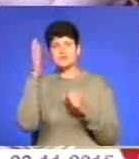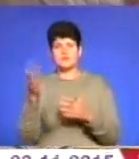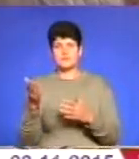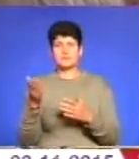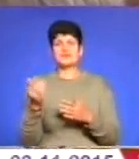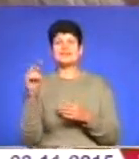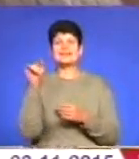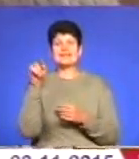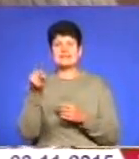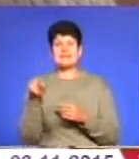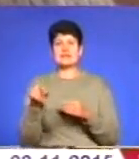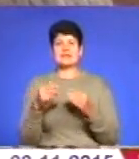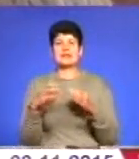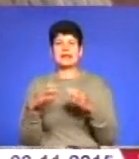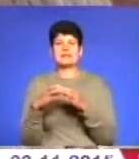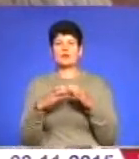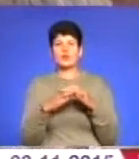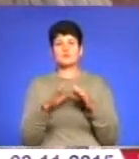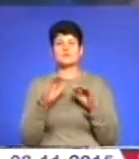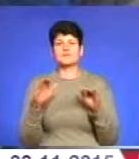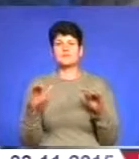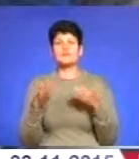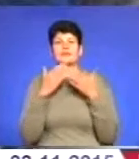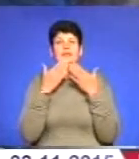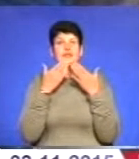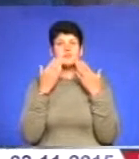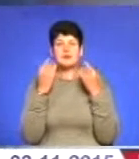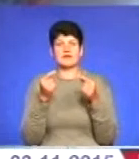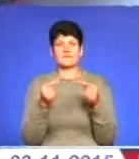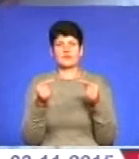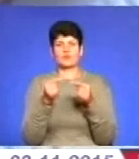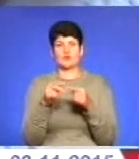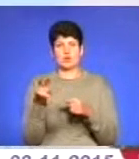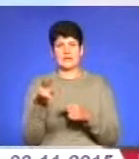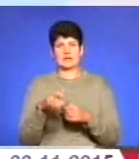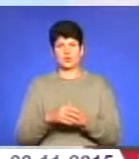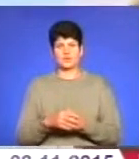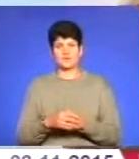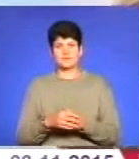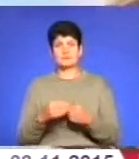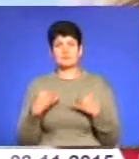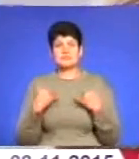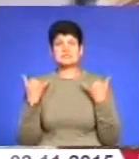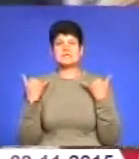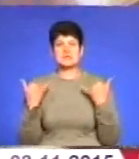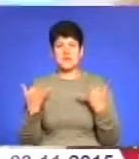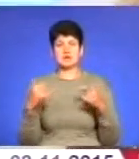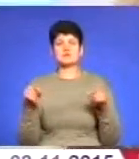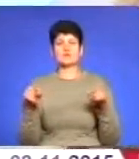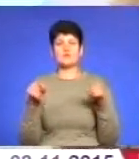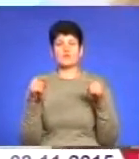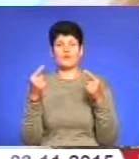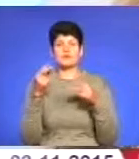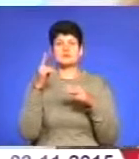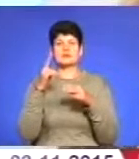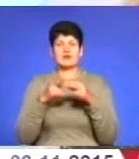адже саме для цієї категорії школярів немає відповідної літератури. Ми зараз